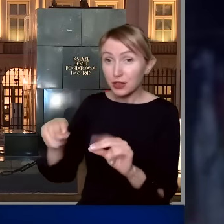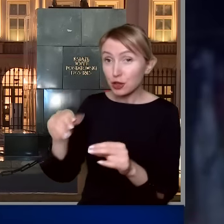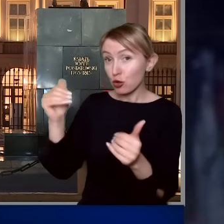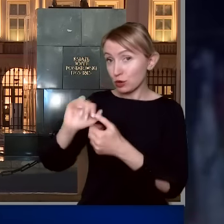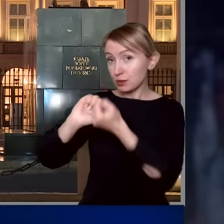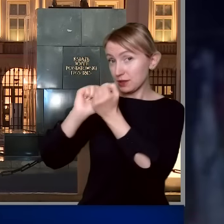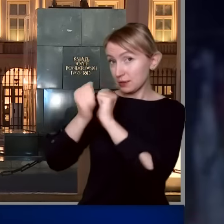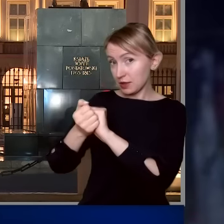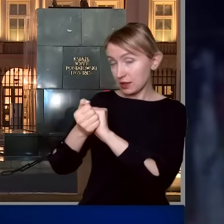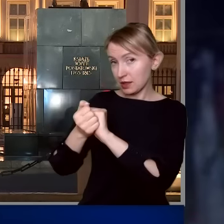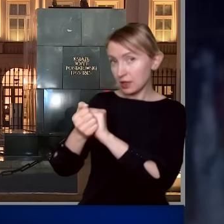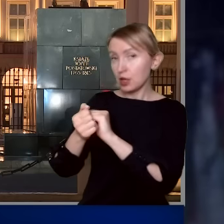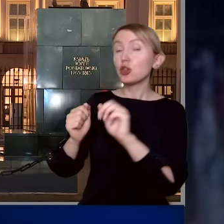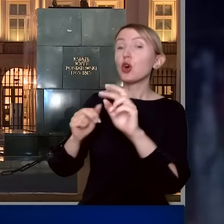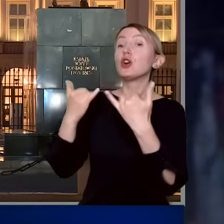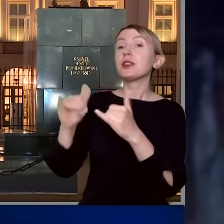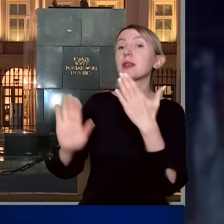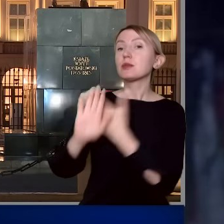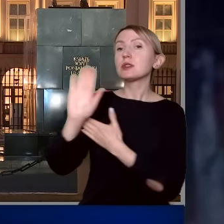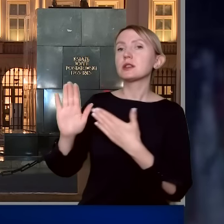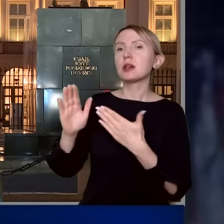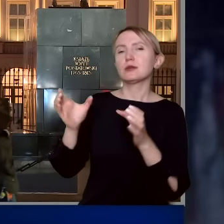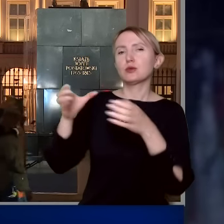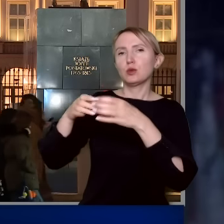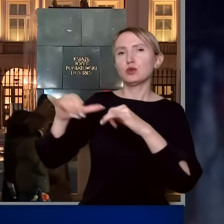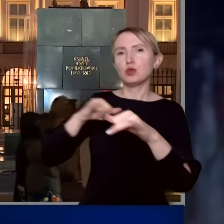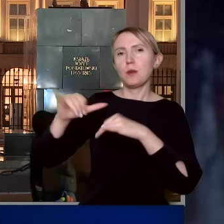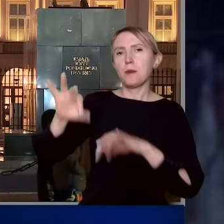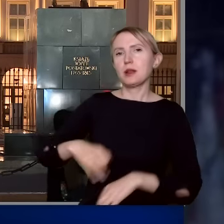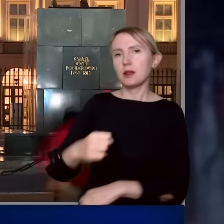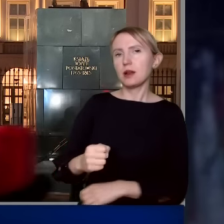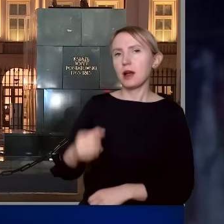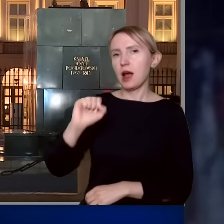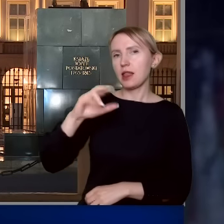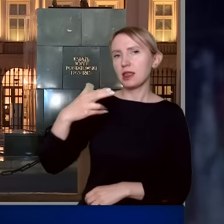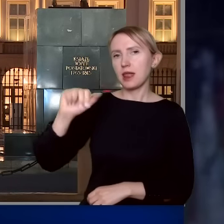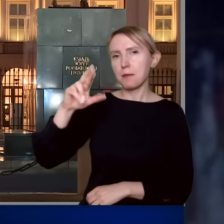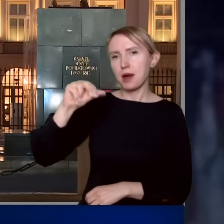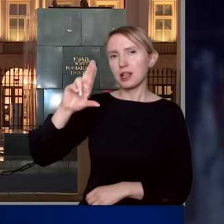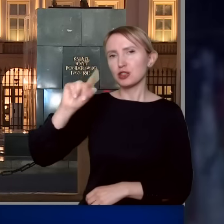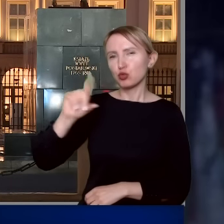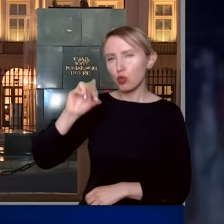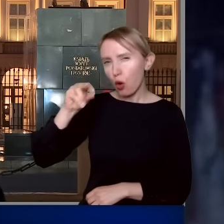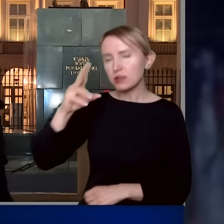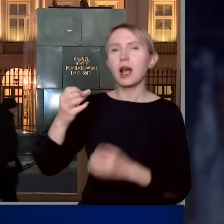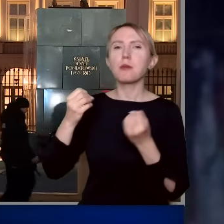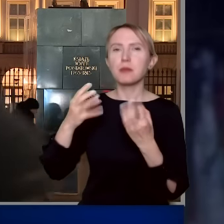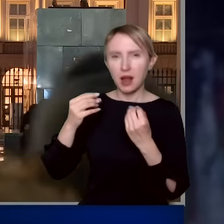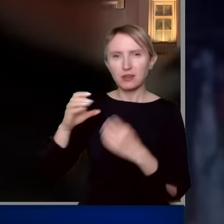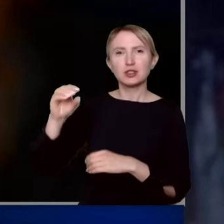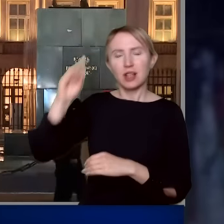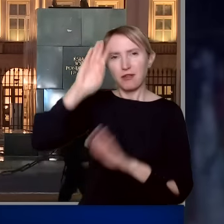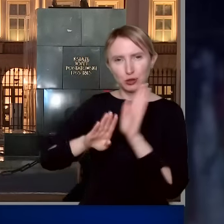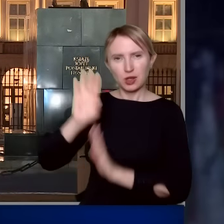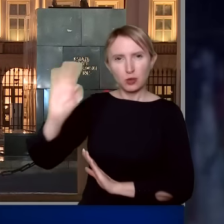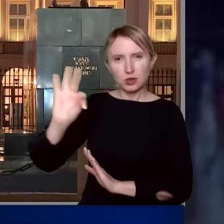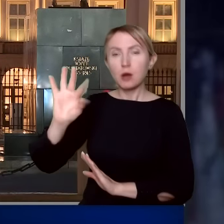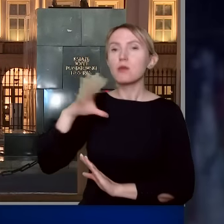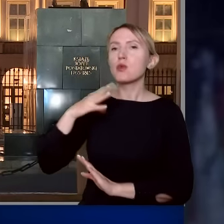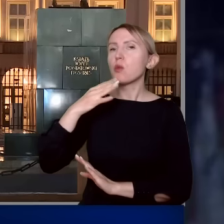zareagowała inna przedstawicielka koalicji rządzącej, pani poseł Anna Maria Żukowska z Lewicy, też prawniczka z wykształcenia, która powiedziała: